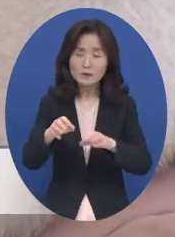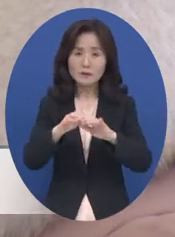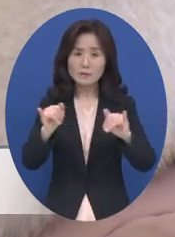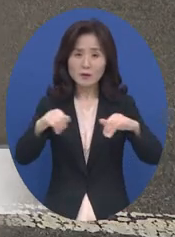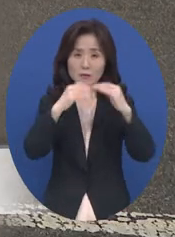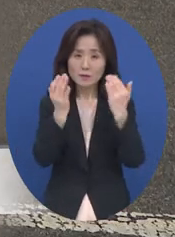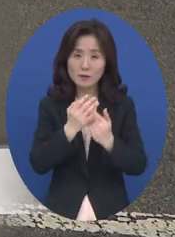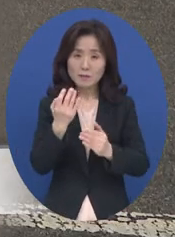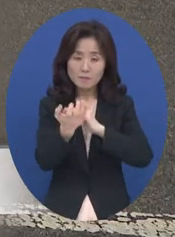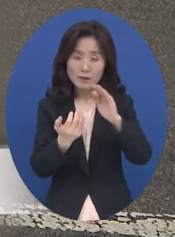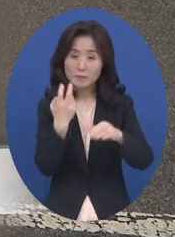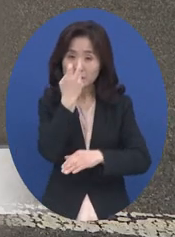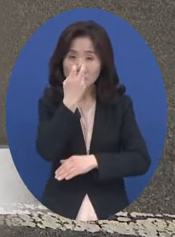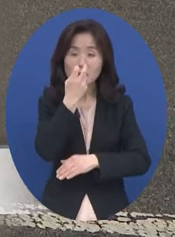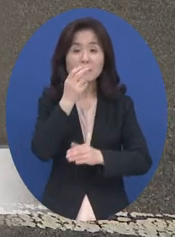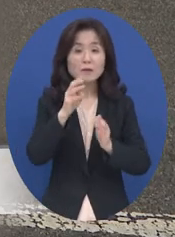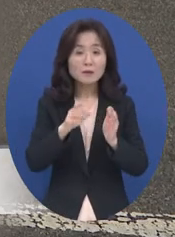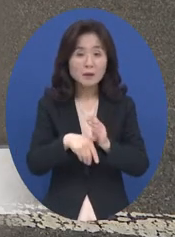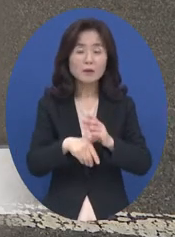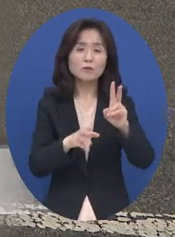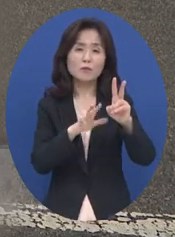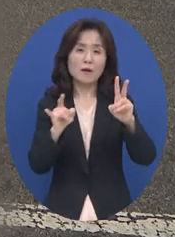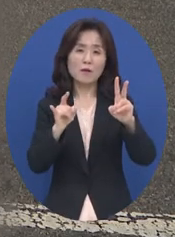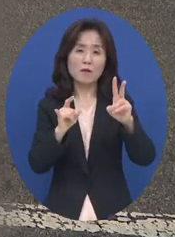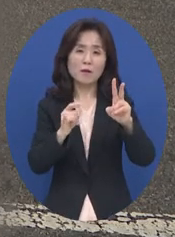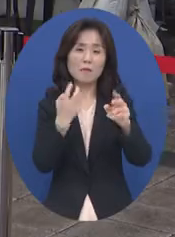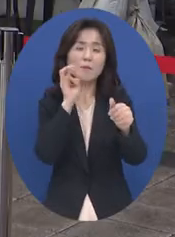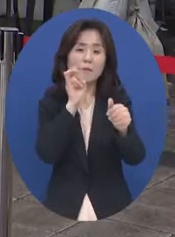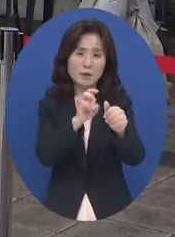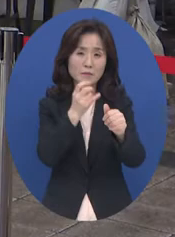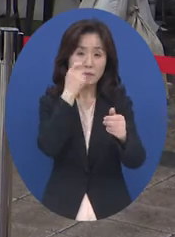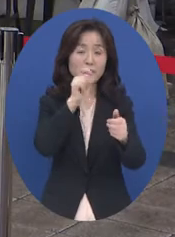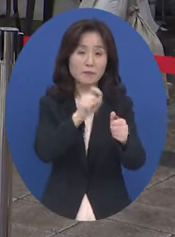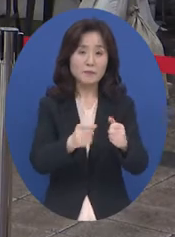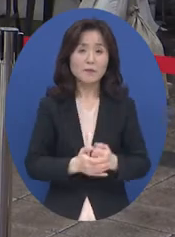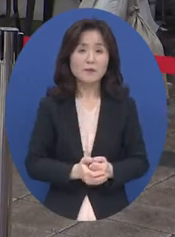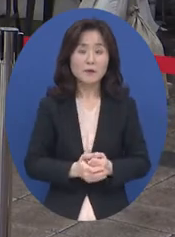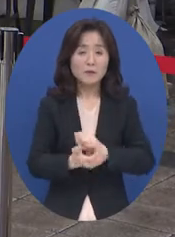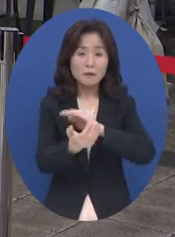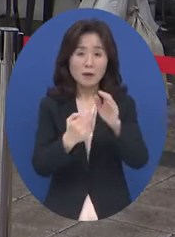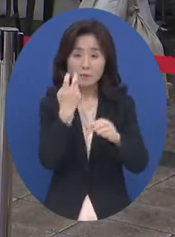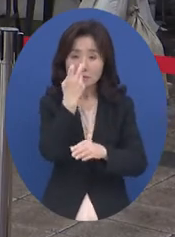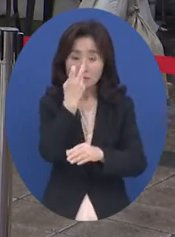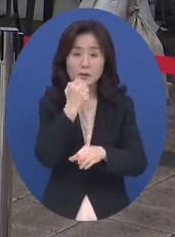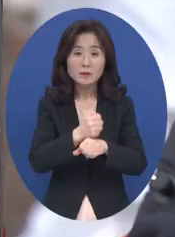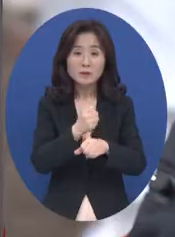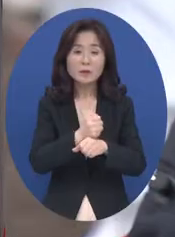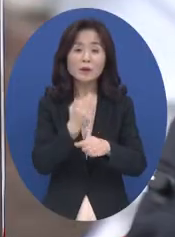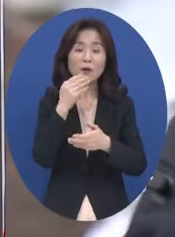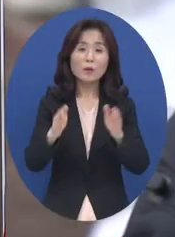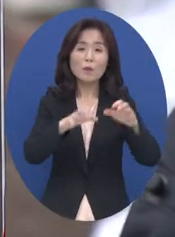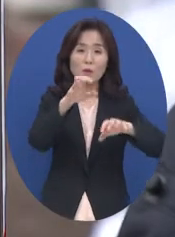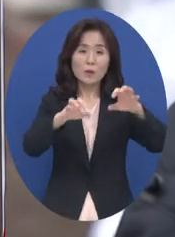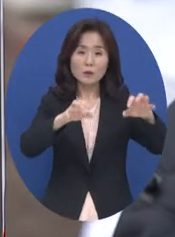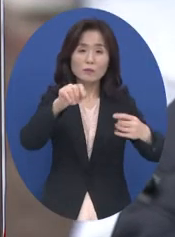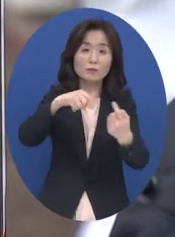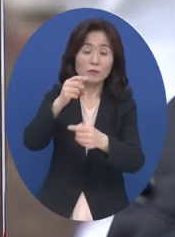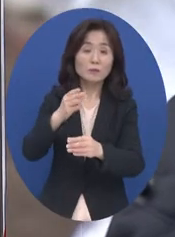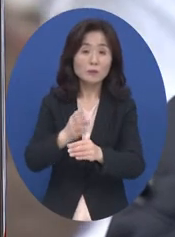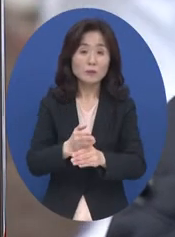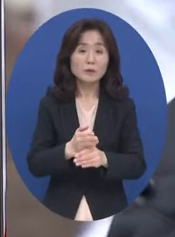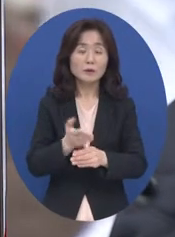선제 검사에선 두 명의 확진자를 찾았습니다. 이러한 선제 검사는 경기도 곳곳에서 이루어지고